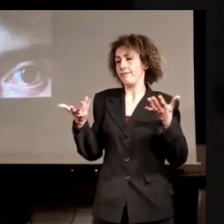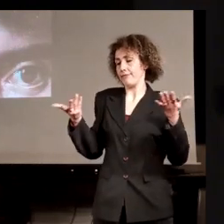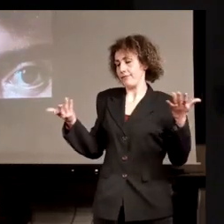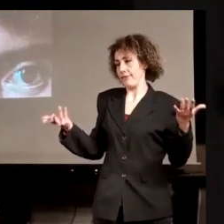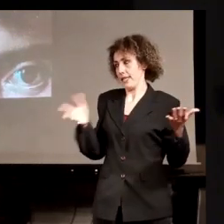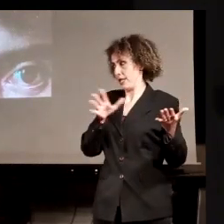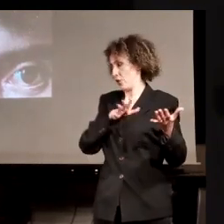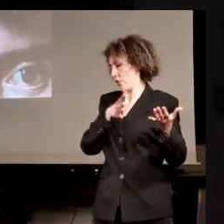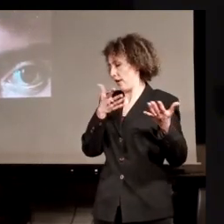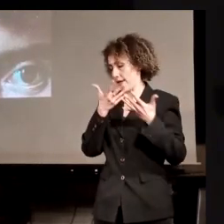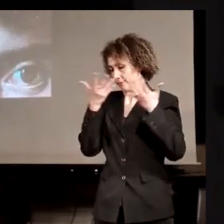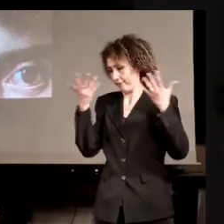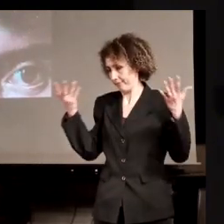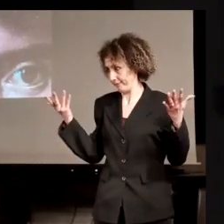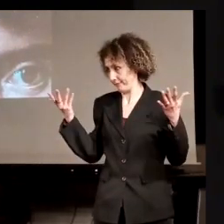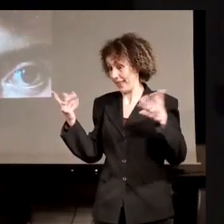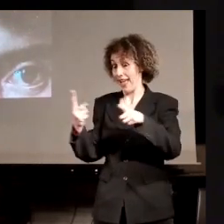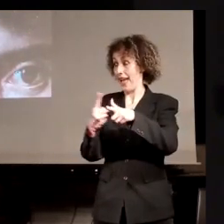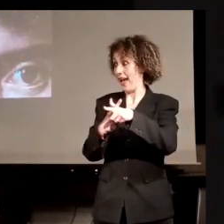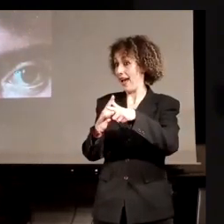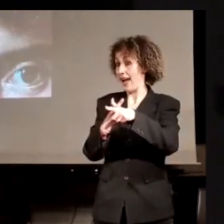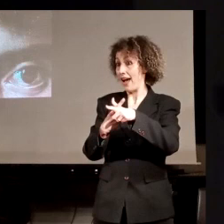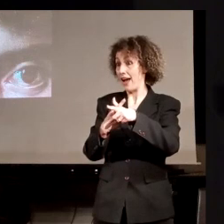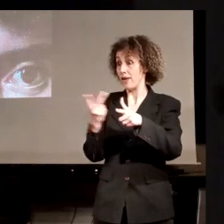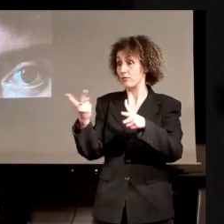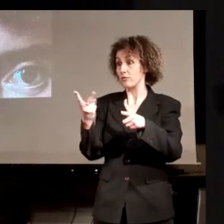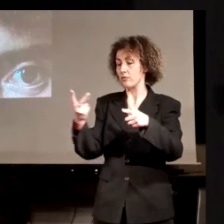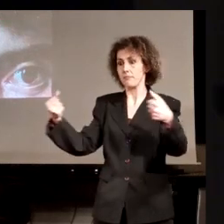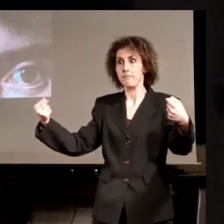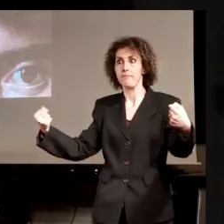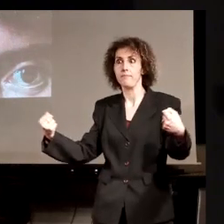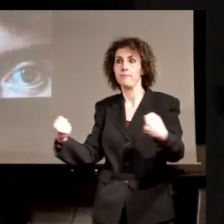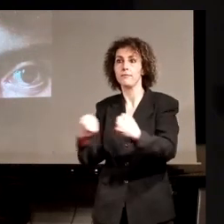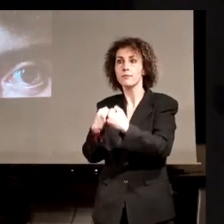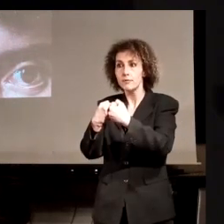come era facile prevedere all'angolo i due si scontrarono